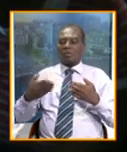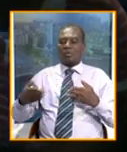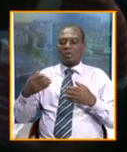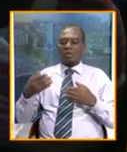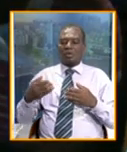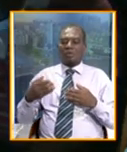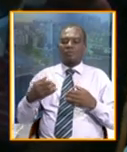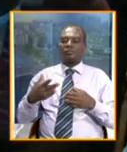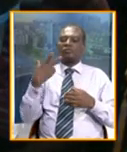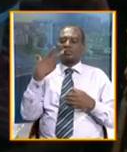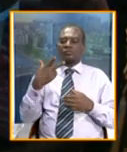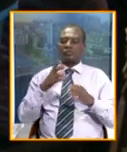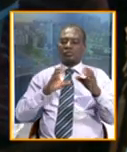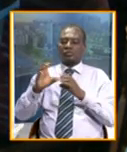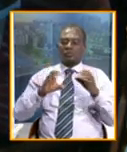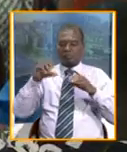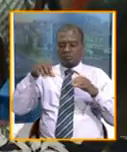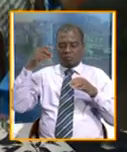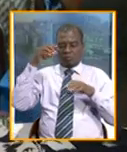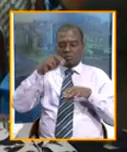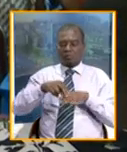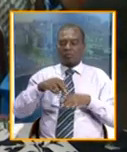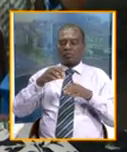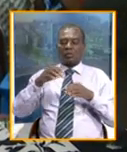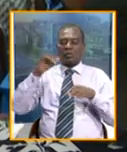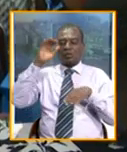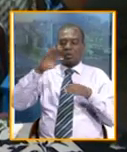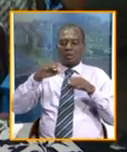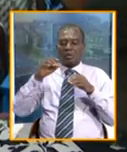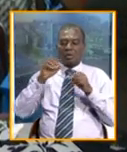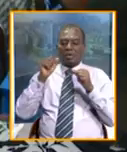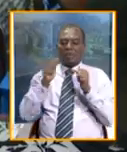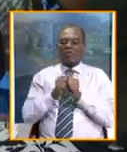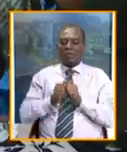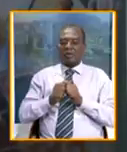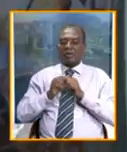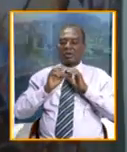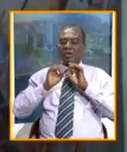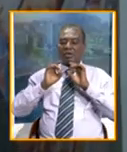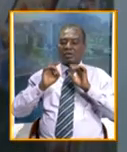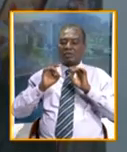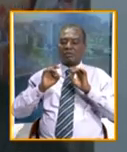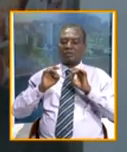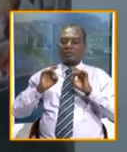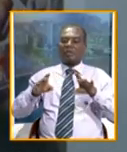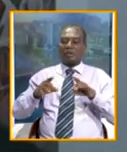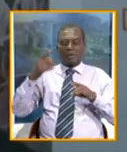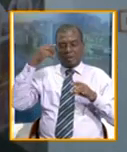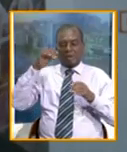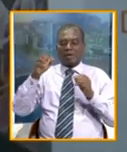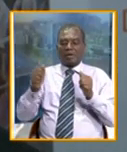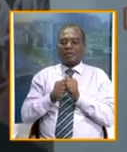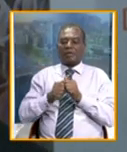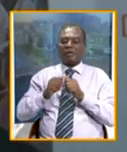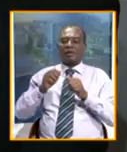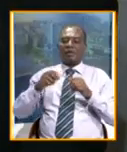Trois communications axé sur les risques d'installation sous les lignes haute tension électrique animées par la